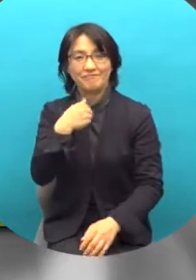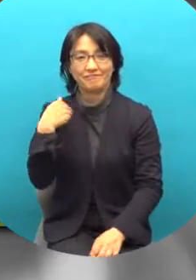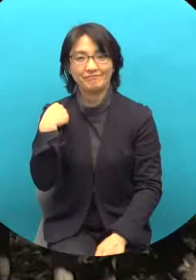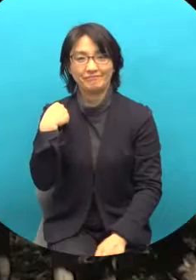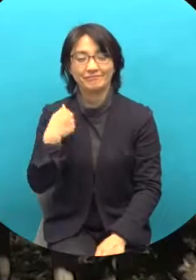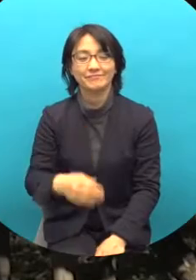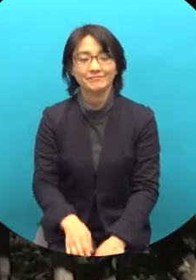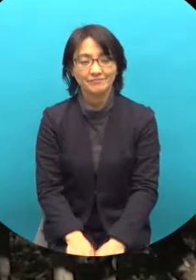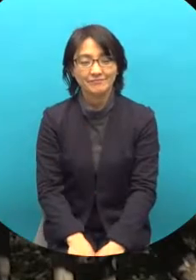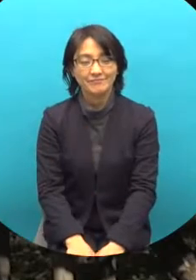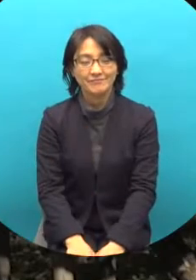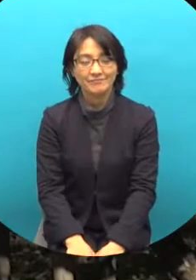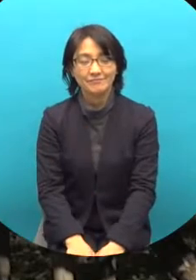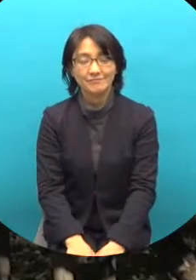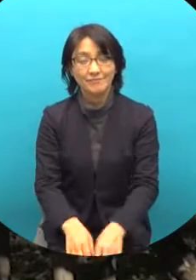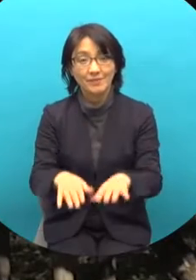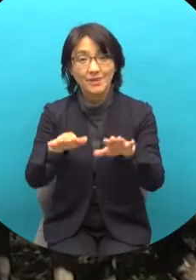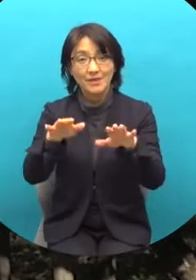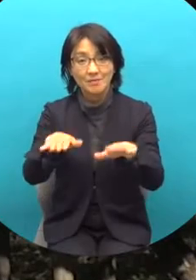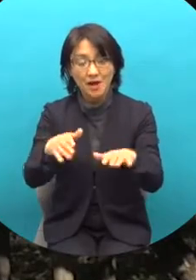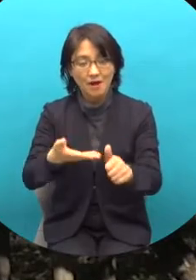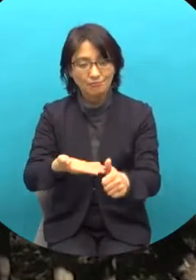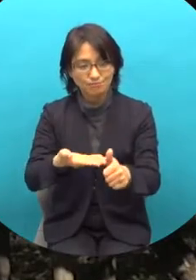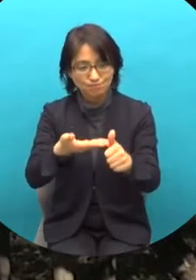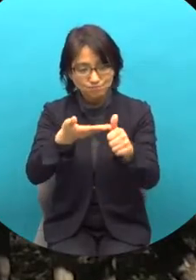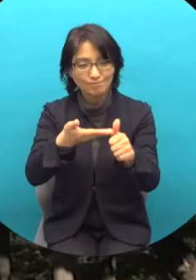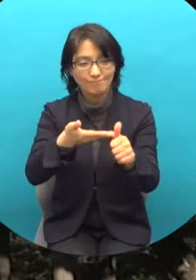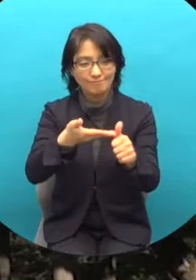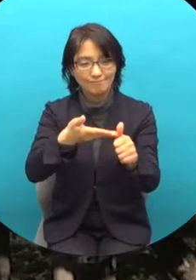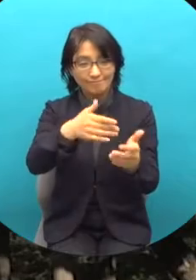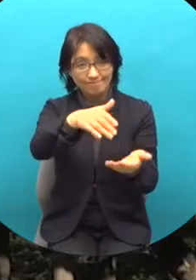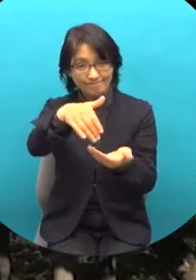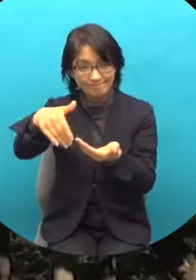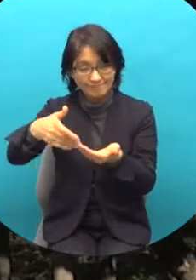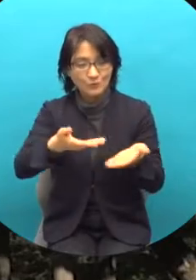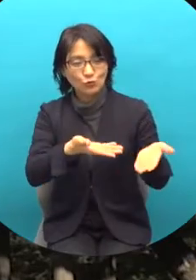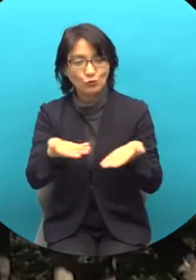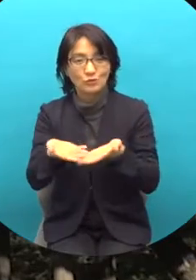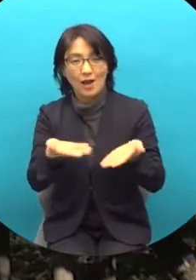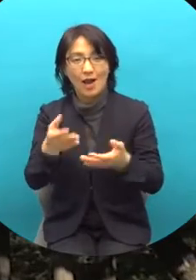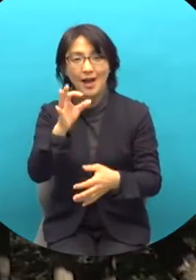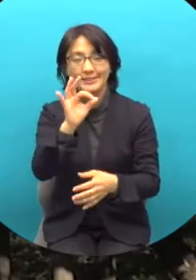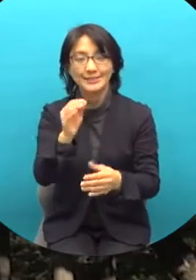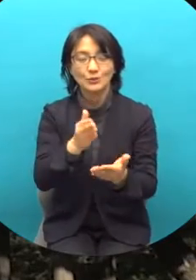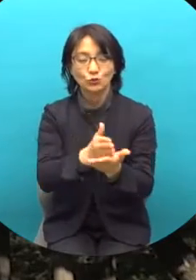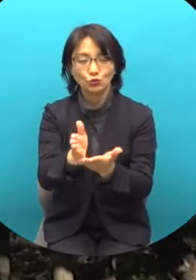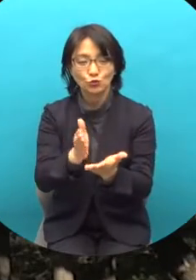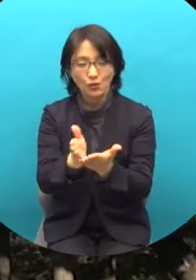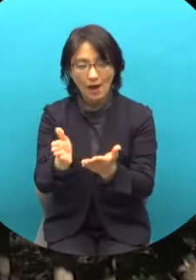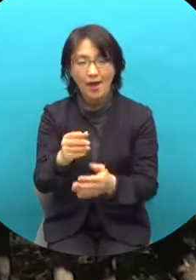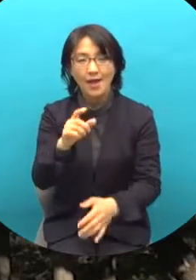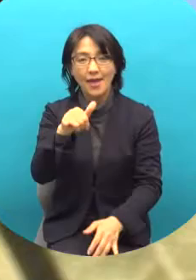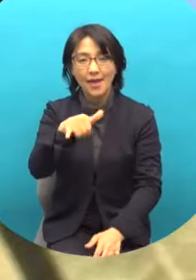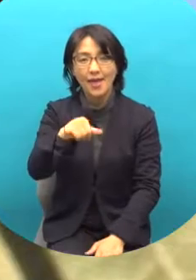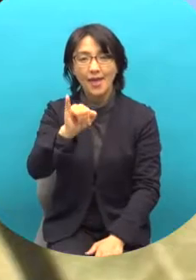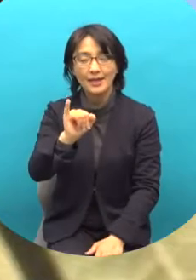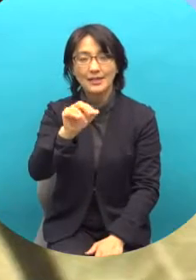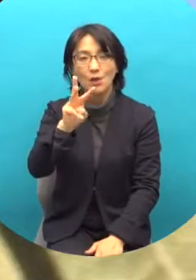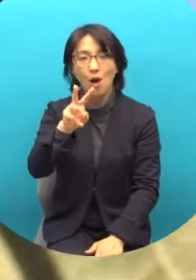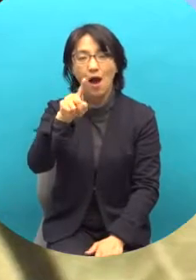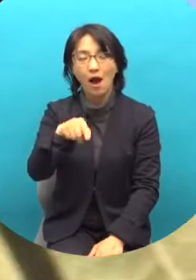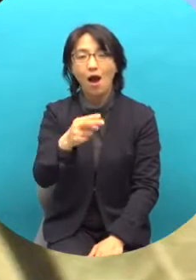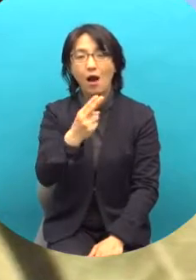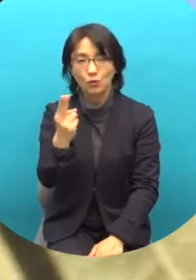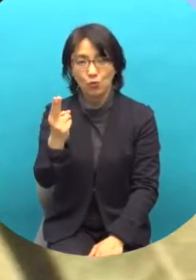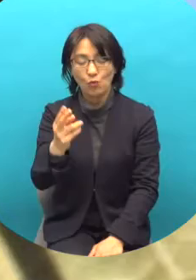。 現在栽培している、また出荷している品種はヘイワードです。